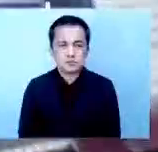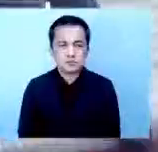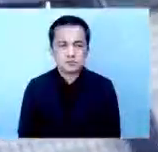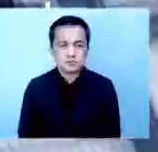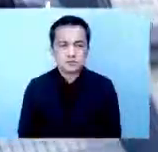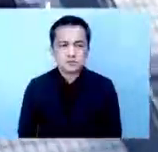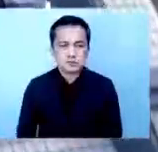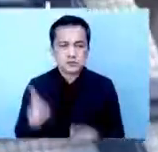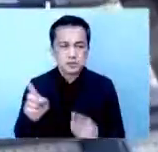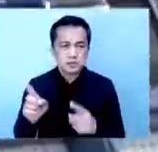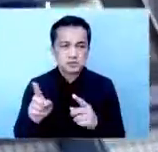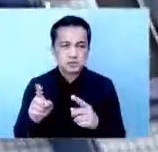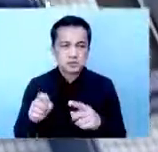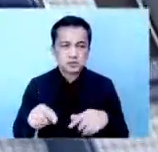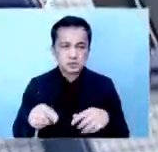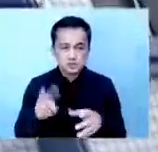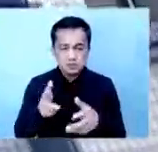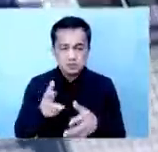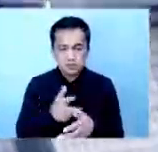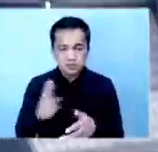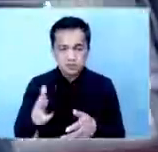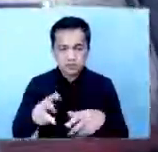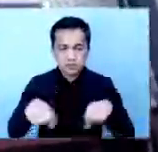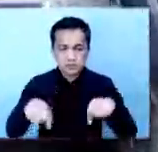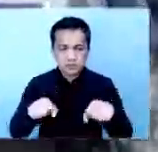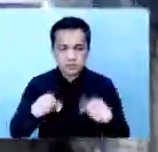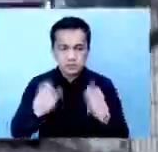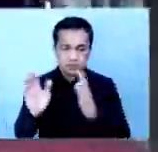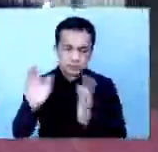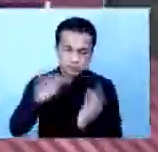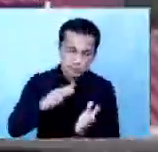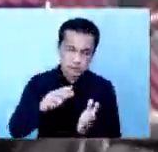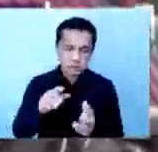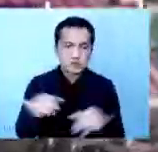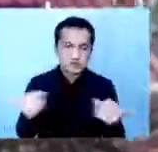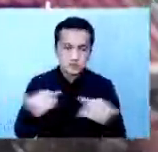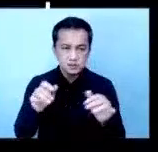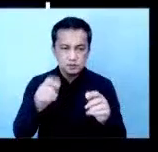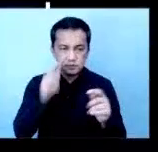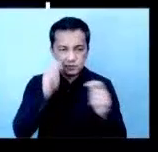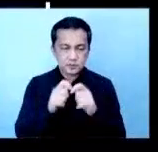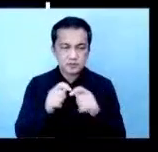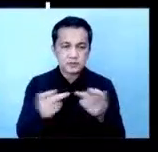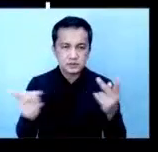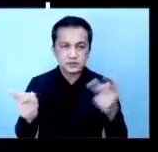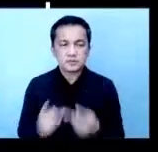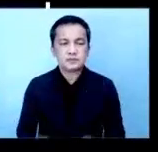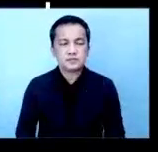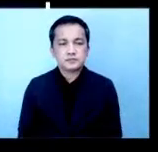Natabunan naman ang mga motorsiklong ito dahil sa gumuho rin gusali sa kaparehong lugar.